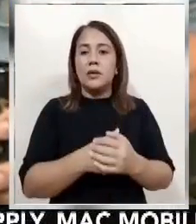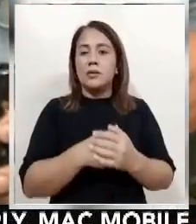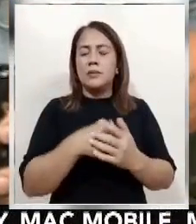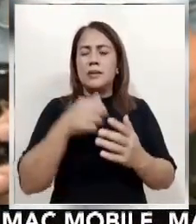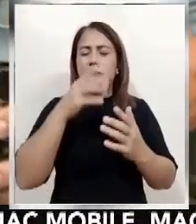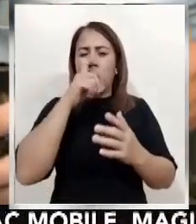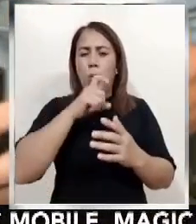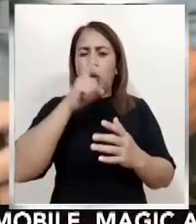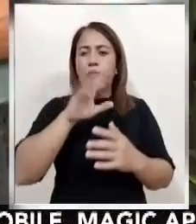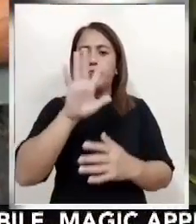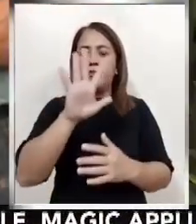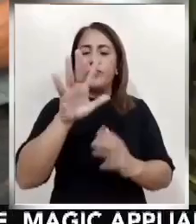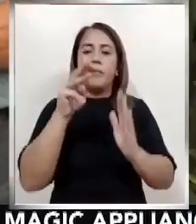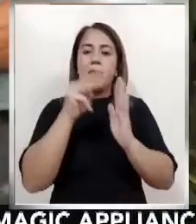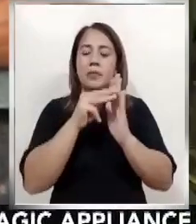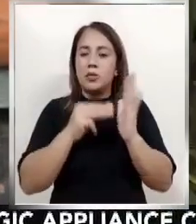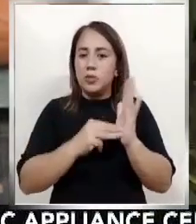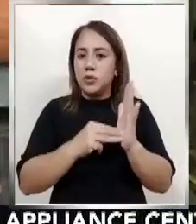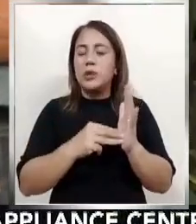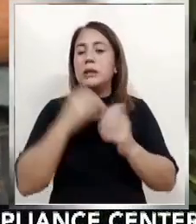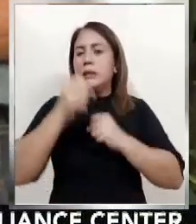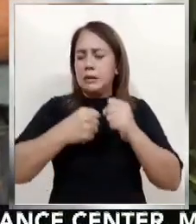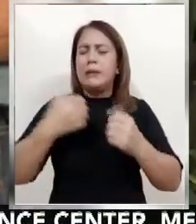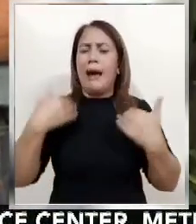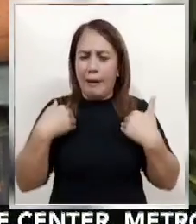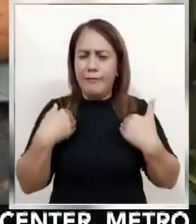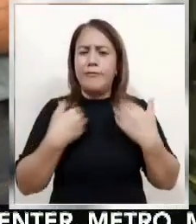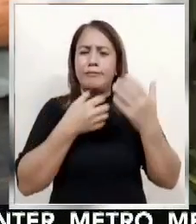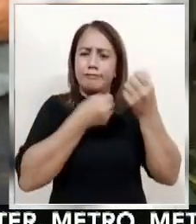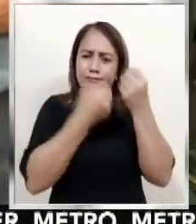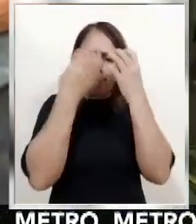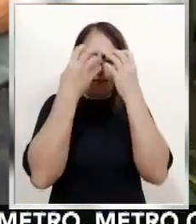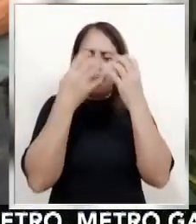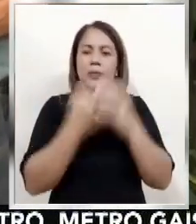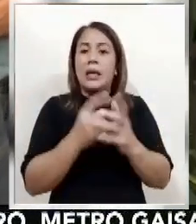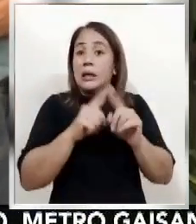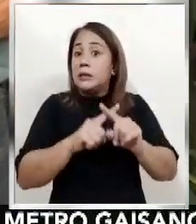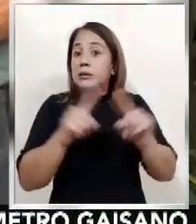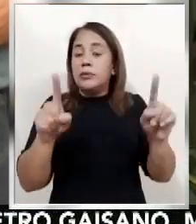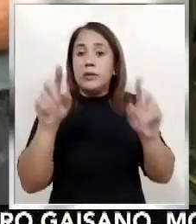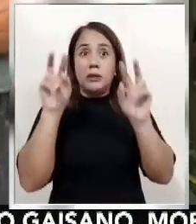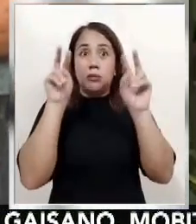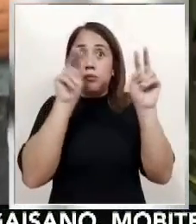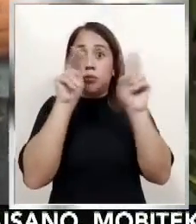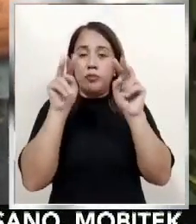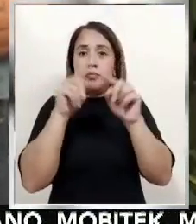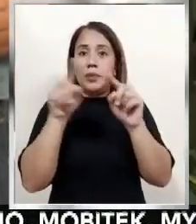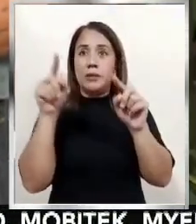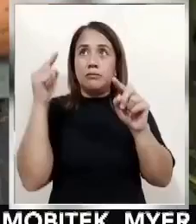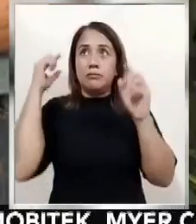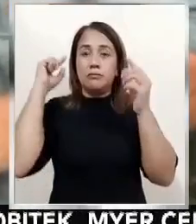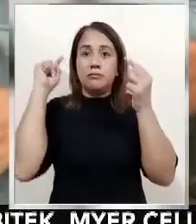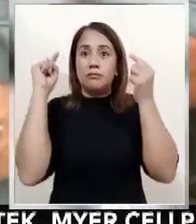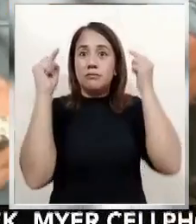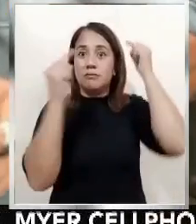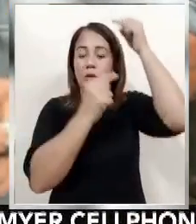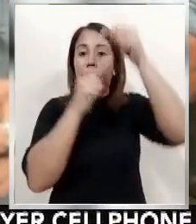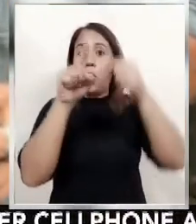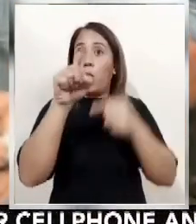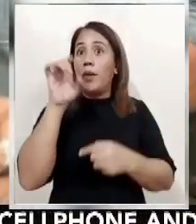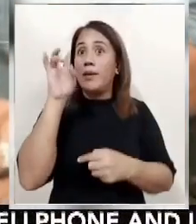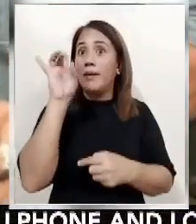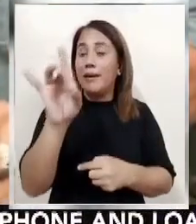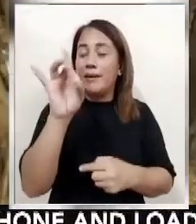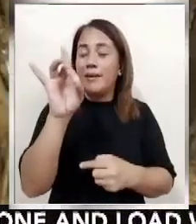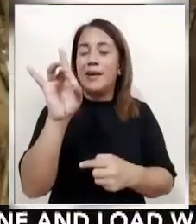million years ago, merong tarsier na. Kakaiba ang mga tarsier dahil hindi nila magalaw ang kanilang mga mata, pero naiikot nila ang kanilang ulo ng 180 degrees para makita nila